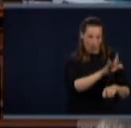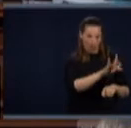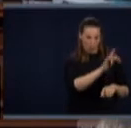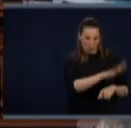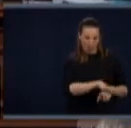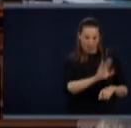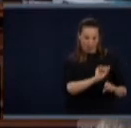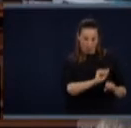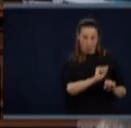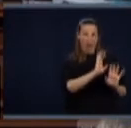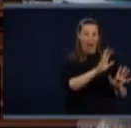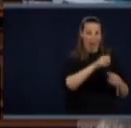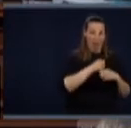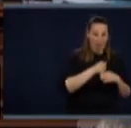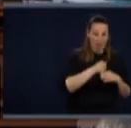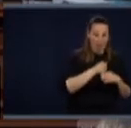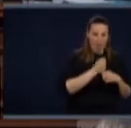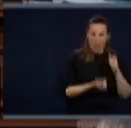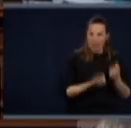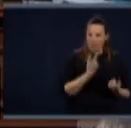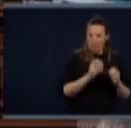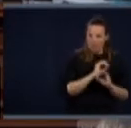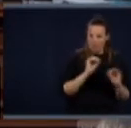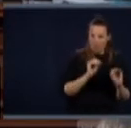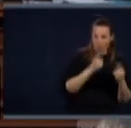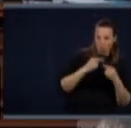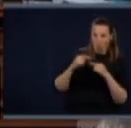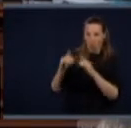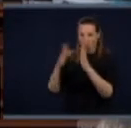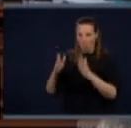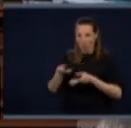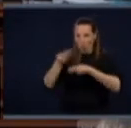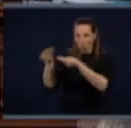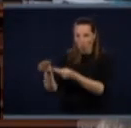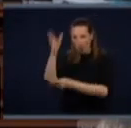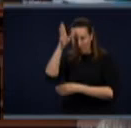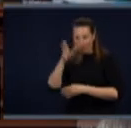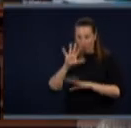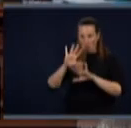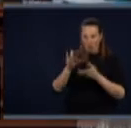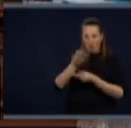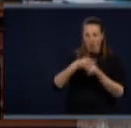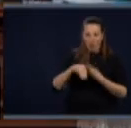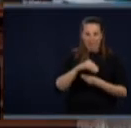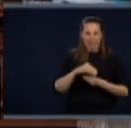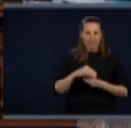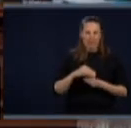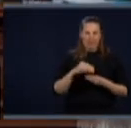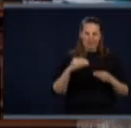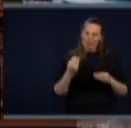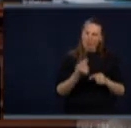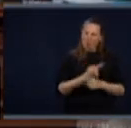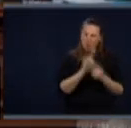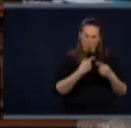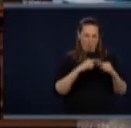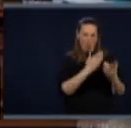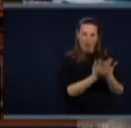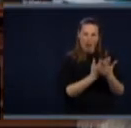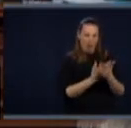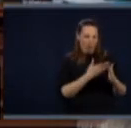être porteurs, peut-être asymptomatiques, etc. Est-ce que vous allez, à terme, faire des tests pour vérifier s'il y a de la